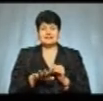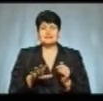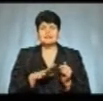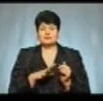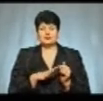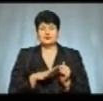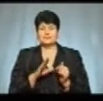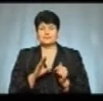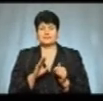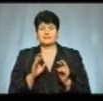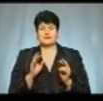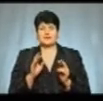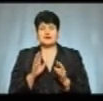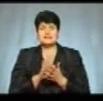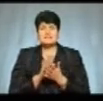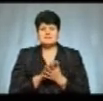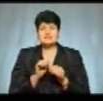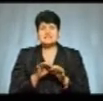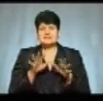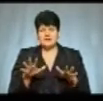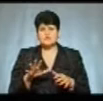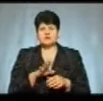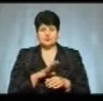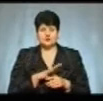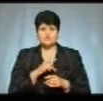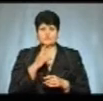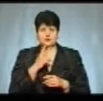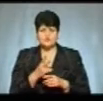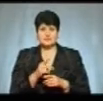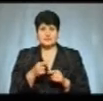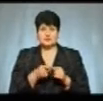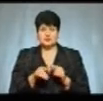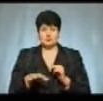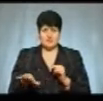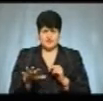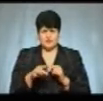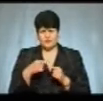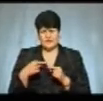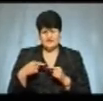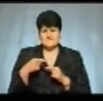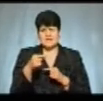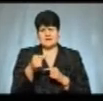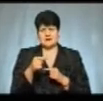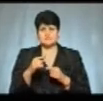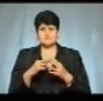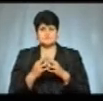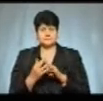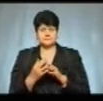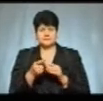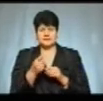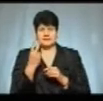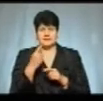функціонувало несанкціоноване сміттєзвалище взагалі. Якщо подивитися на саму цю ділянку, вона віддалена від населеного пункту